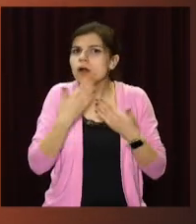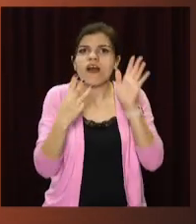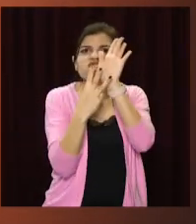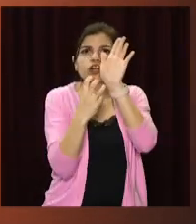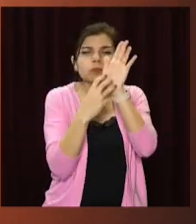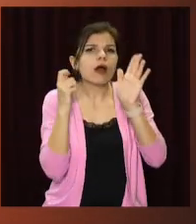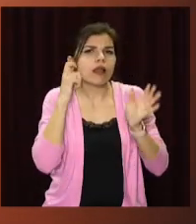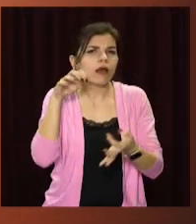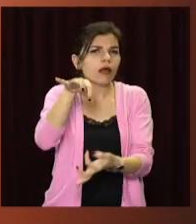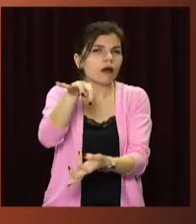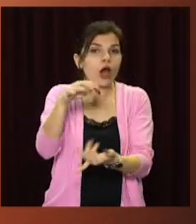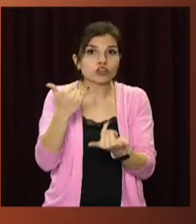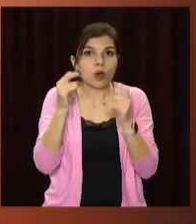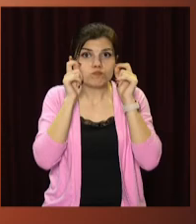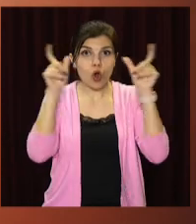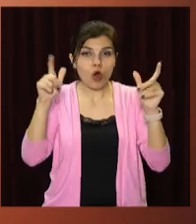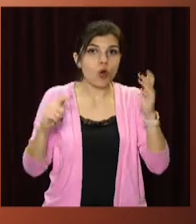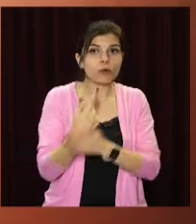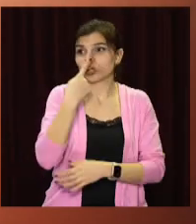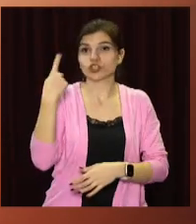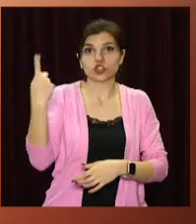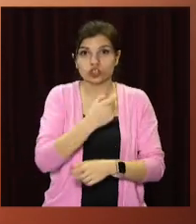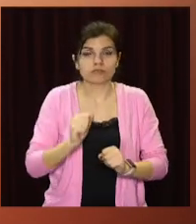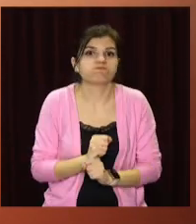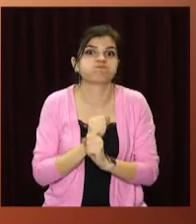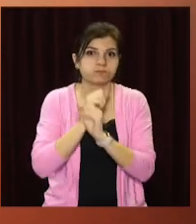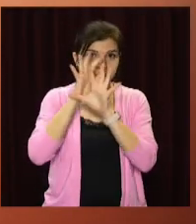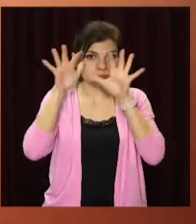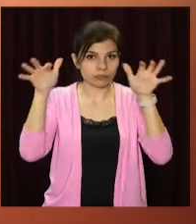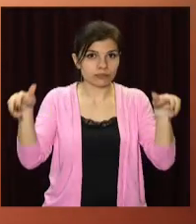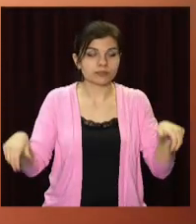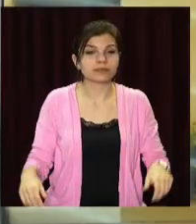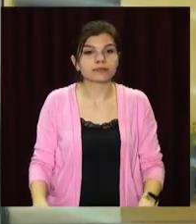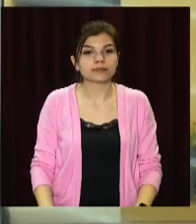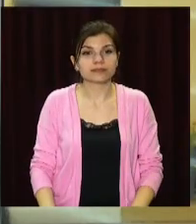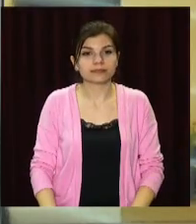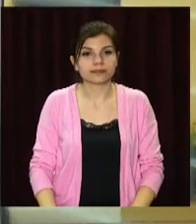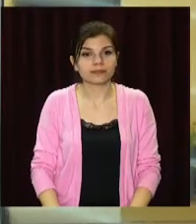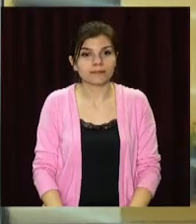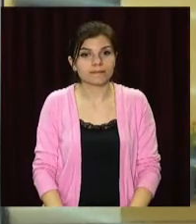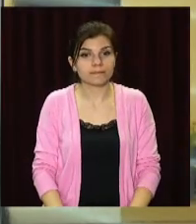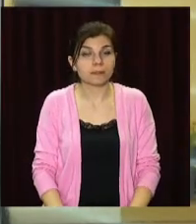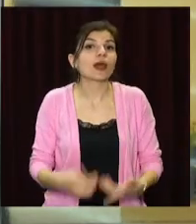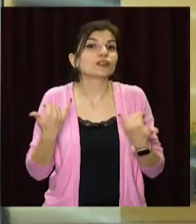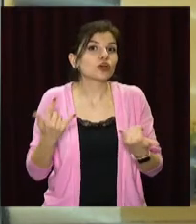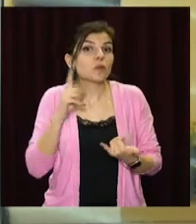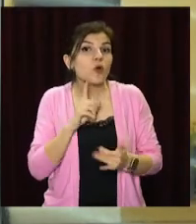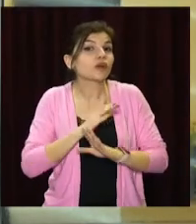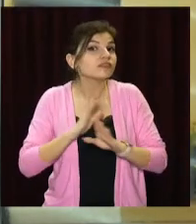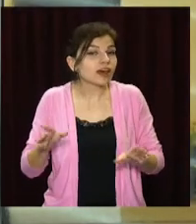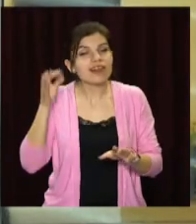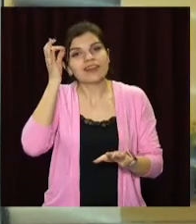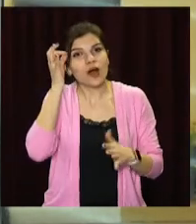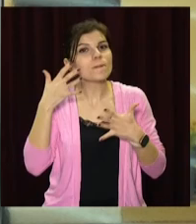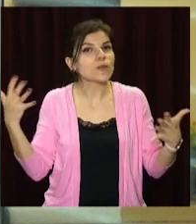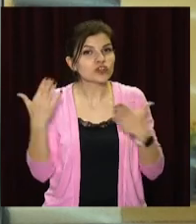800 років, але знову прокинувся минулого тижня. На цьому поки все. Нагадую, що